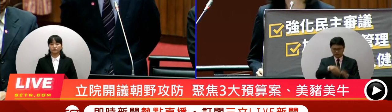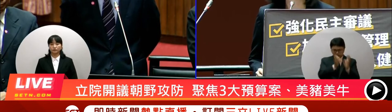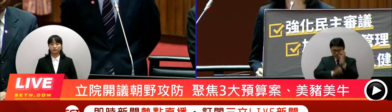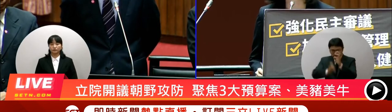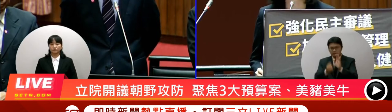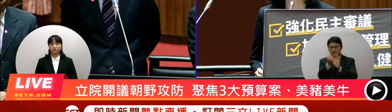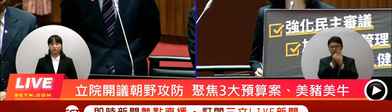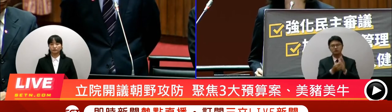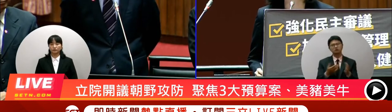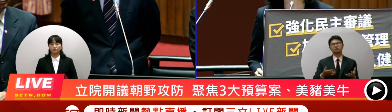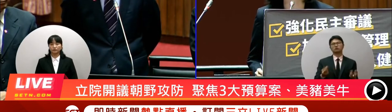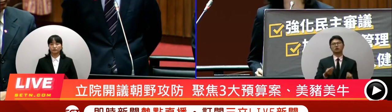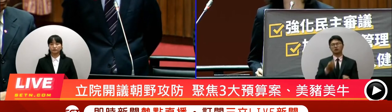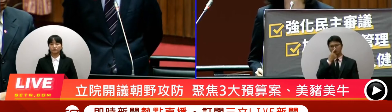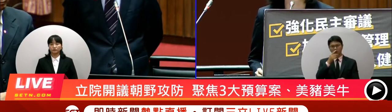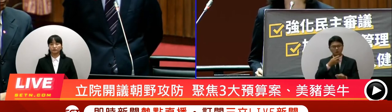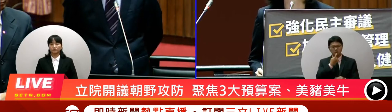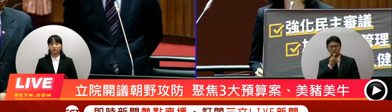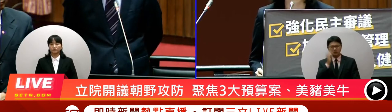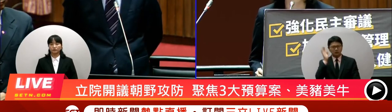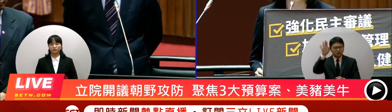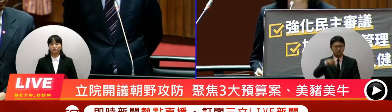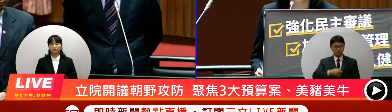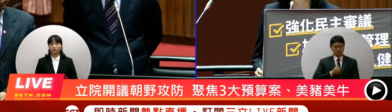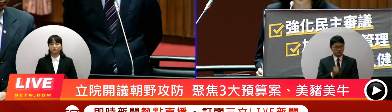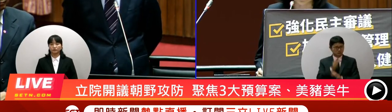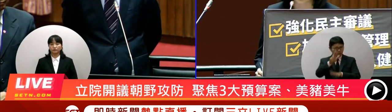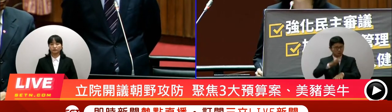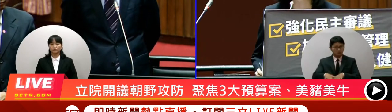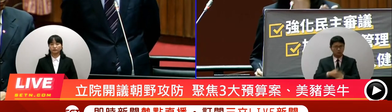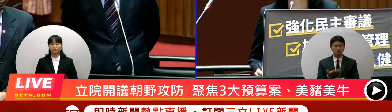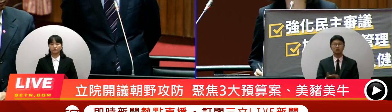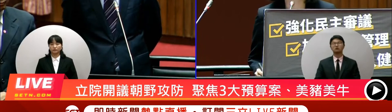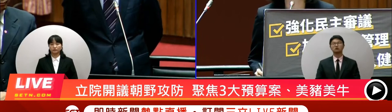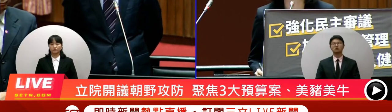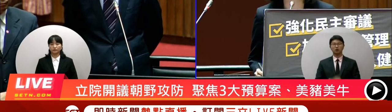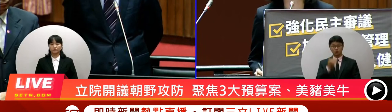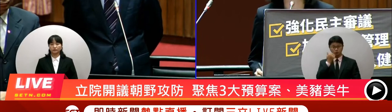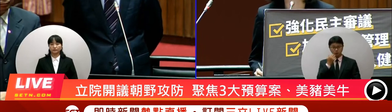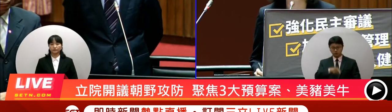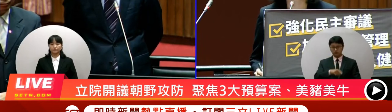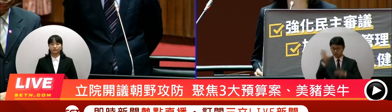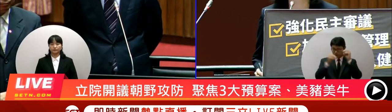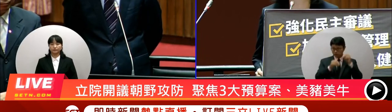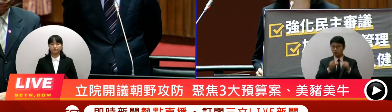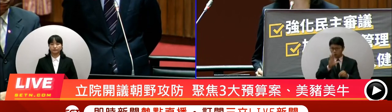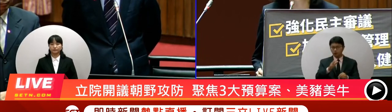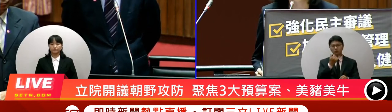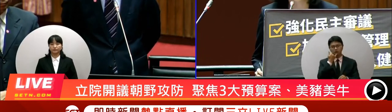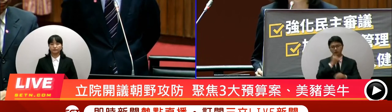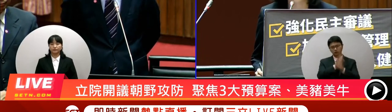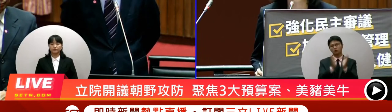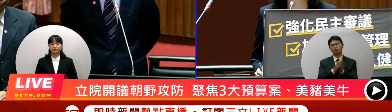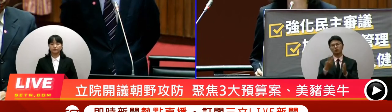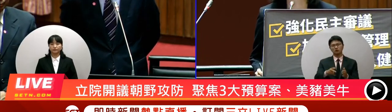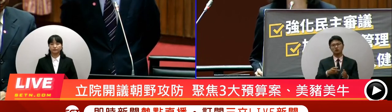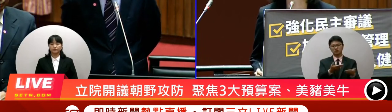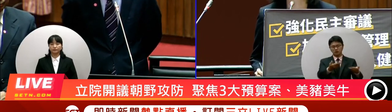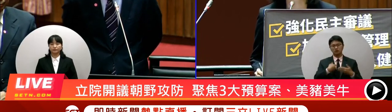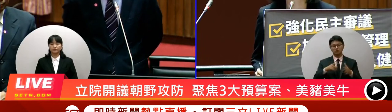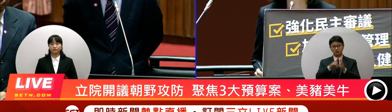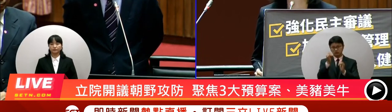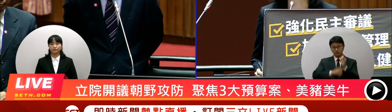么。我们也会怀疑说那这样未来有办法可以落实和执行吗？所以这部分也希望如果已经有这样的相关资讯也能够一并送到我们时代力量的党